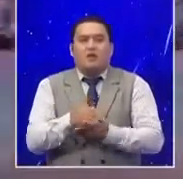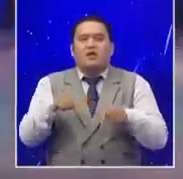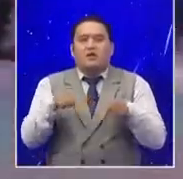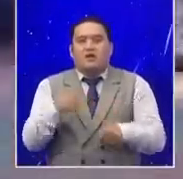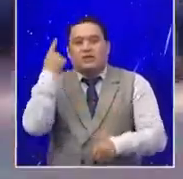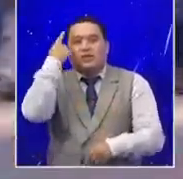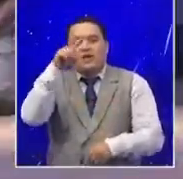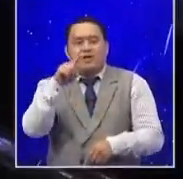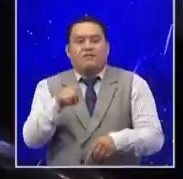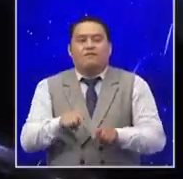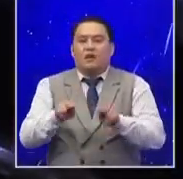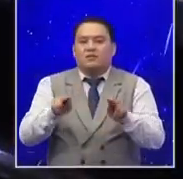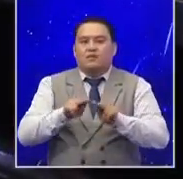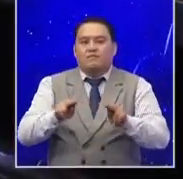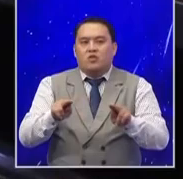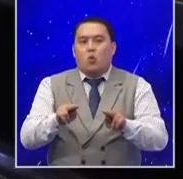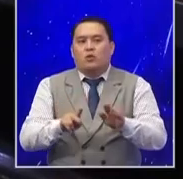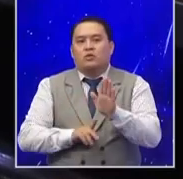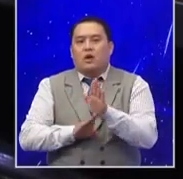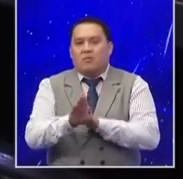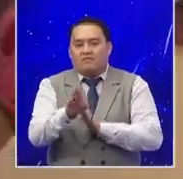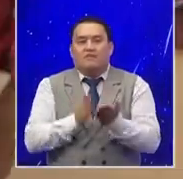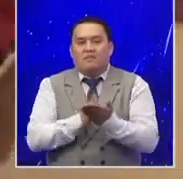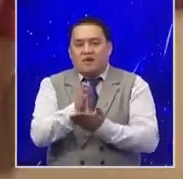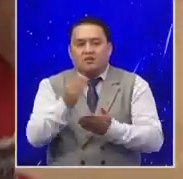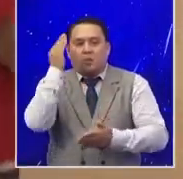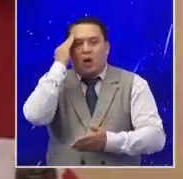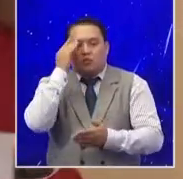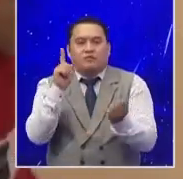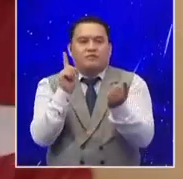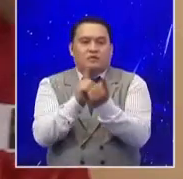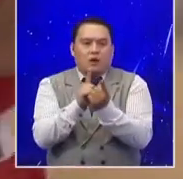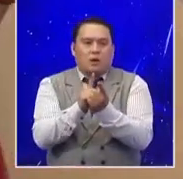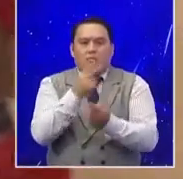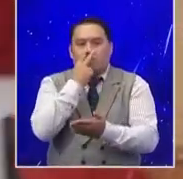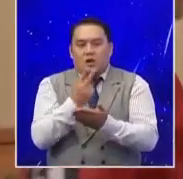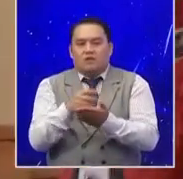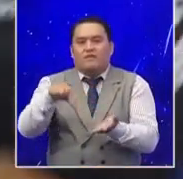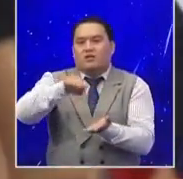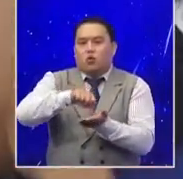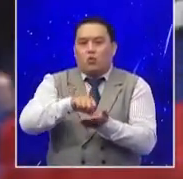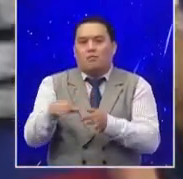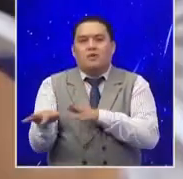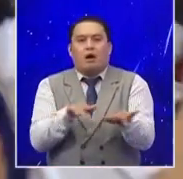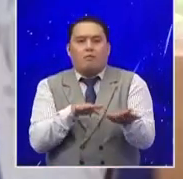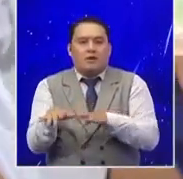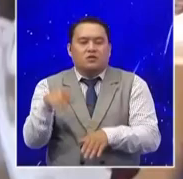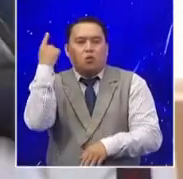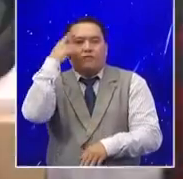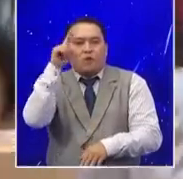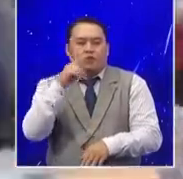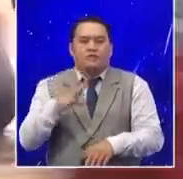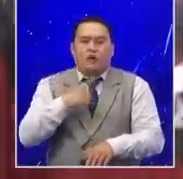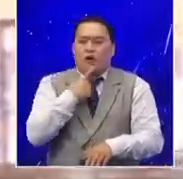и идея – воспитывать детей в военно-патриотическом направлении. Способствуют этому встречи с ветеранами, показательные выступления на мероприятиях, изучение военного